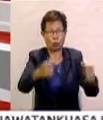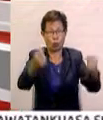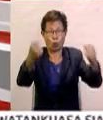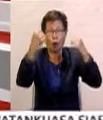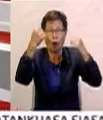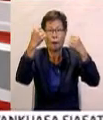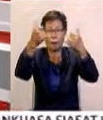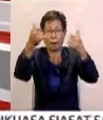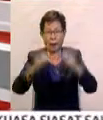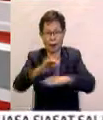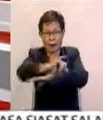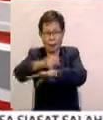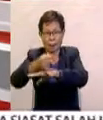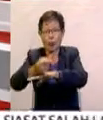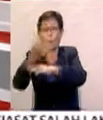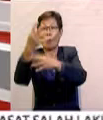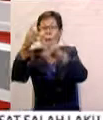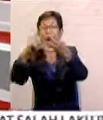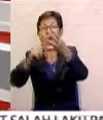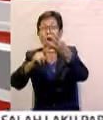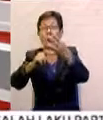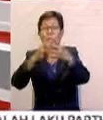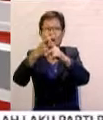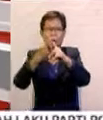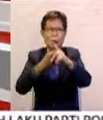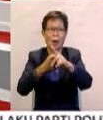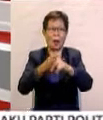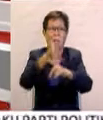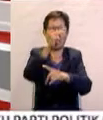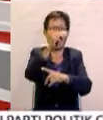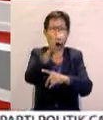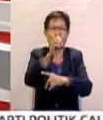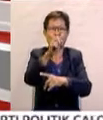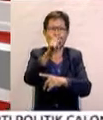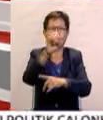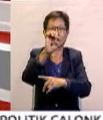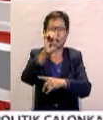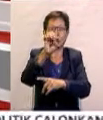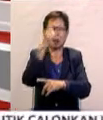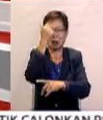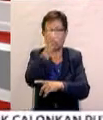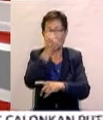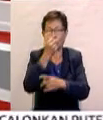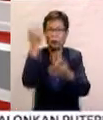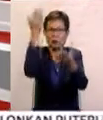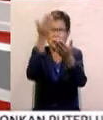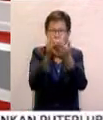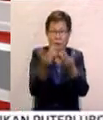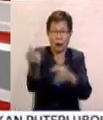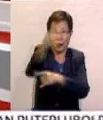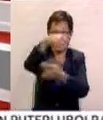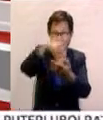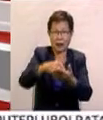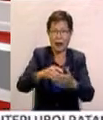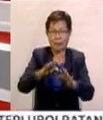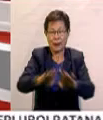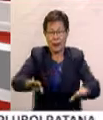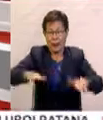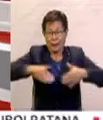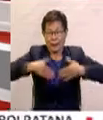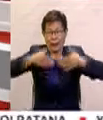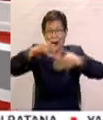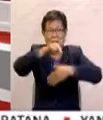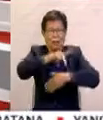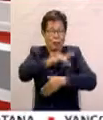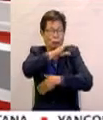kehadiran bintang import keempat kelahiran Montenegro, Zarko Korac yang tiba hari ini. Berita gembira tersebut diumumkan